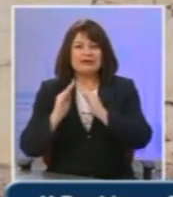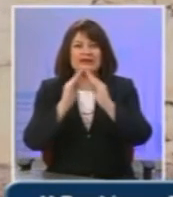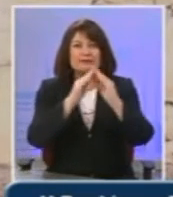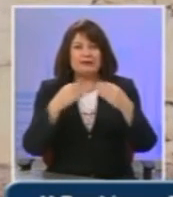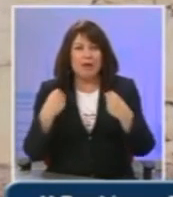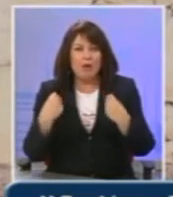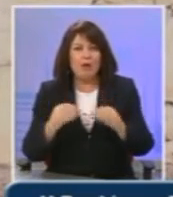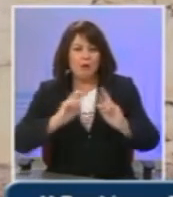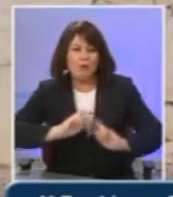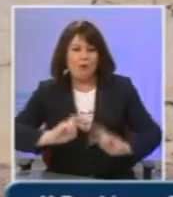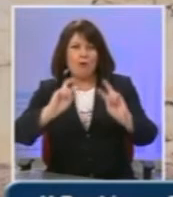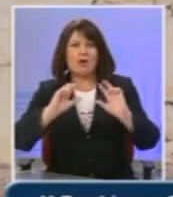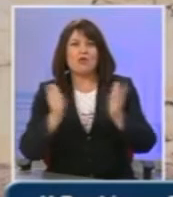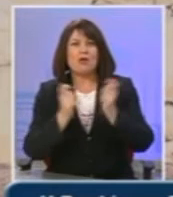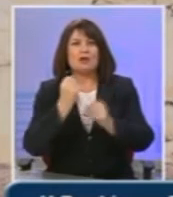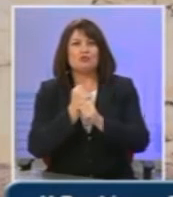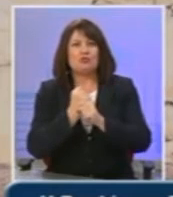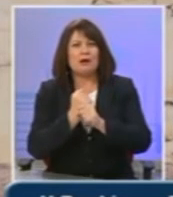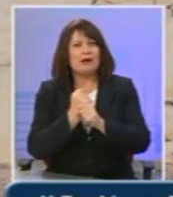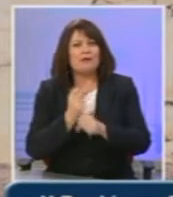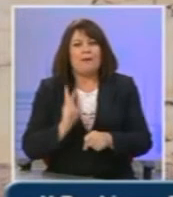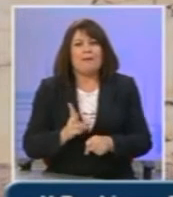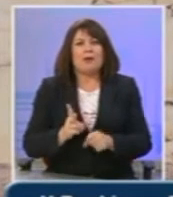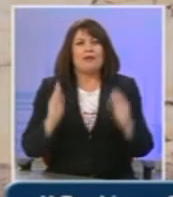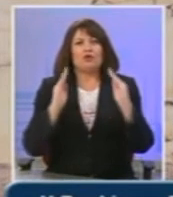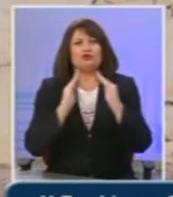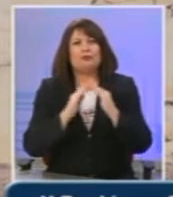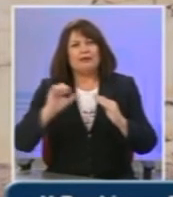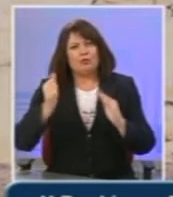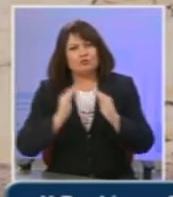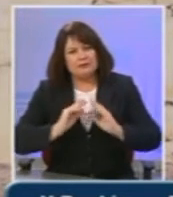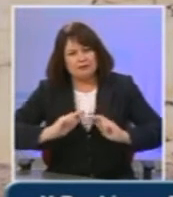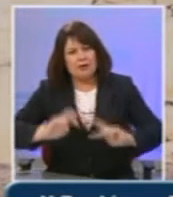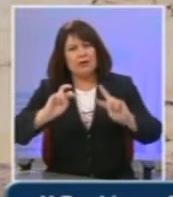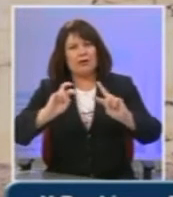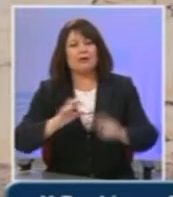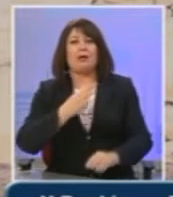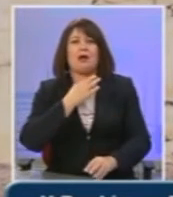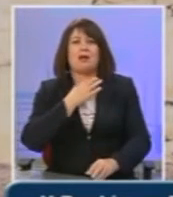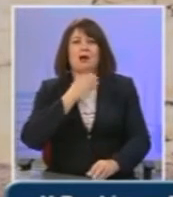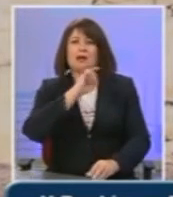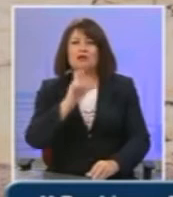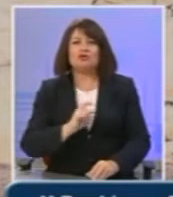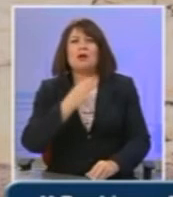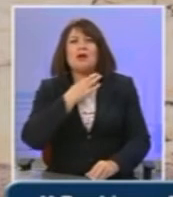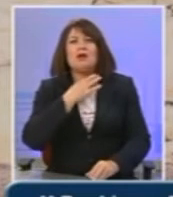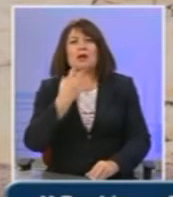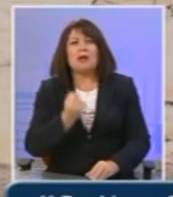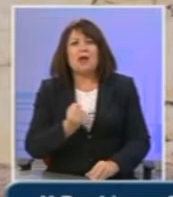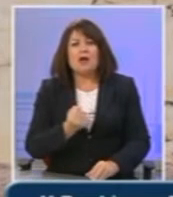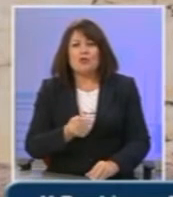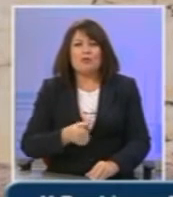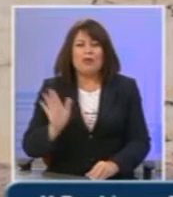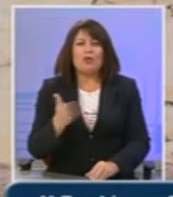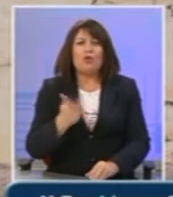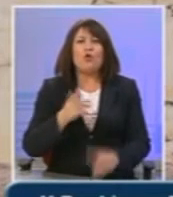οι εργαζόμενοι με τις οικογένειές τους. Όσο οι ανάγκες ζωής διώχνουν τα παιδιά έξω από το σχολικό